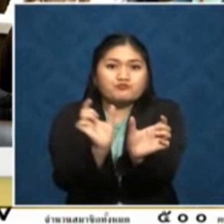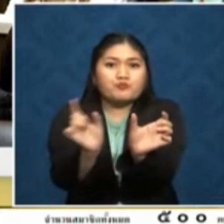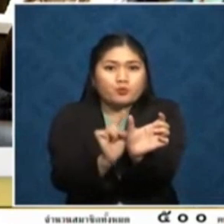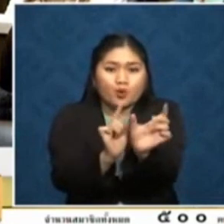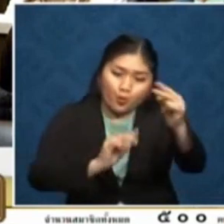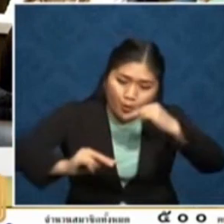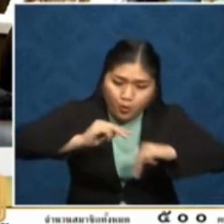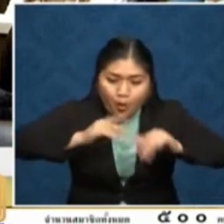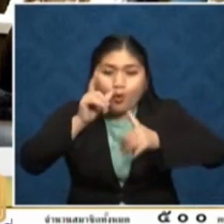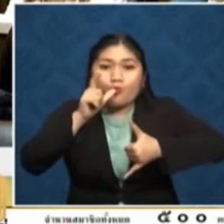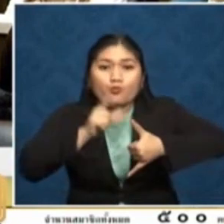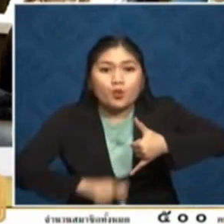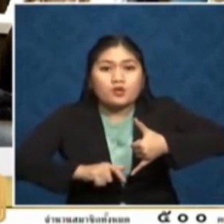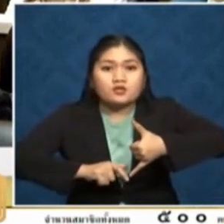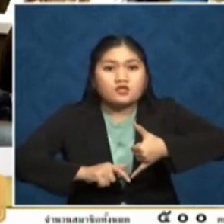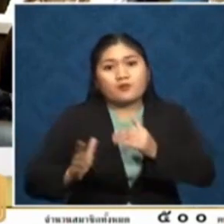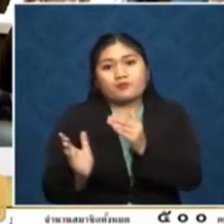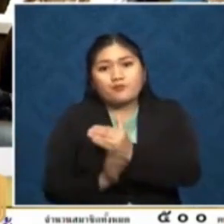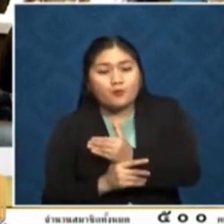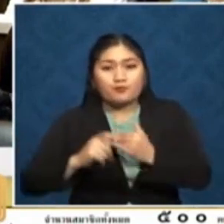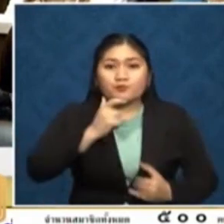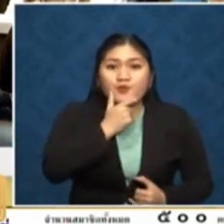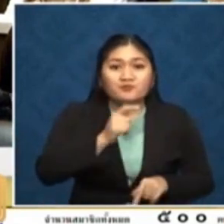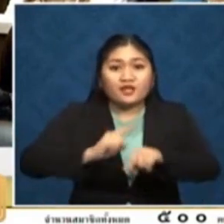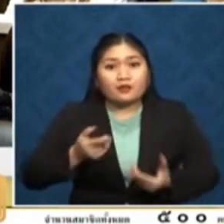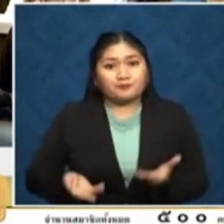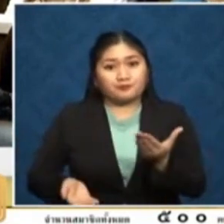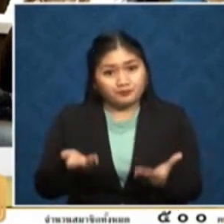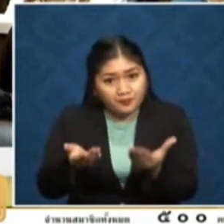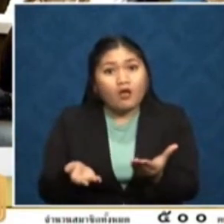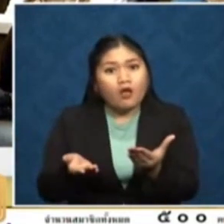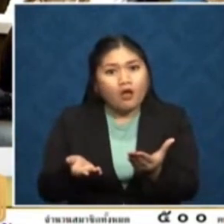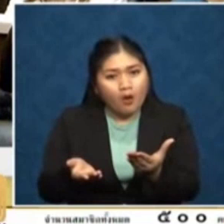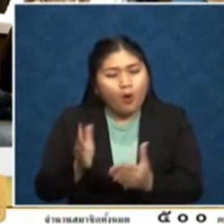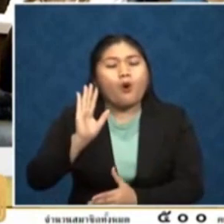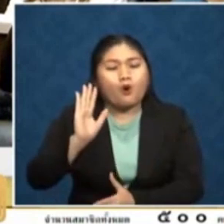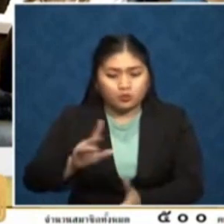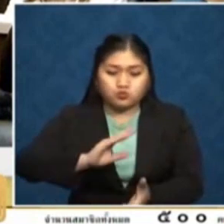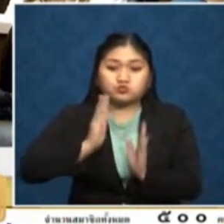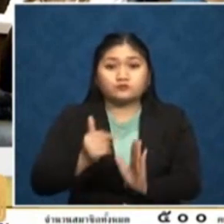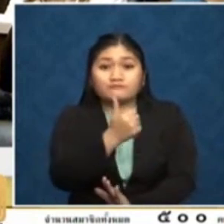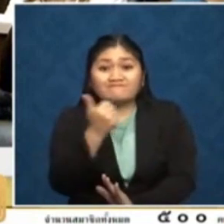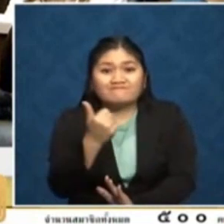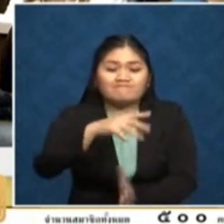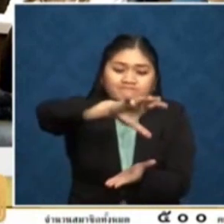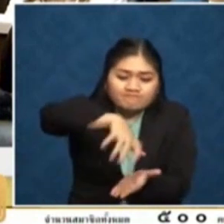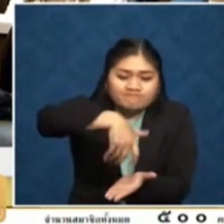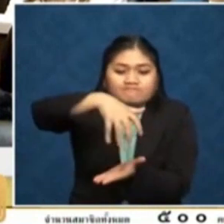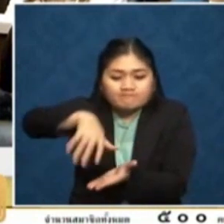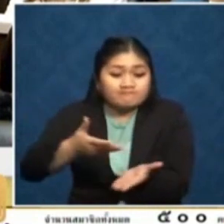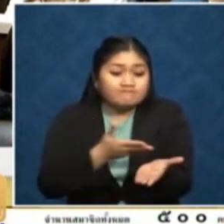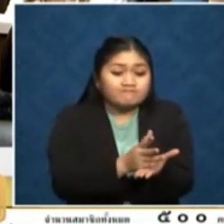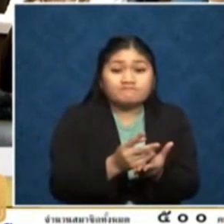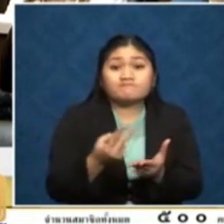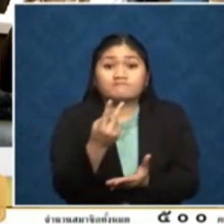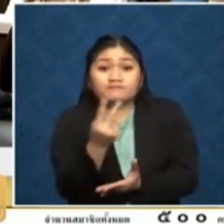เกี่ยวกับการรับรองเพศคำนำหน้านามและการคุ้มครองบุคคลผู้มีความหลากหลายทางเพศนะครับ